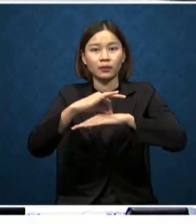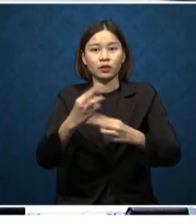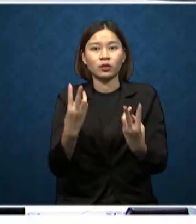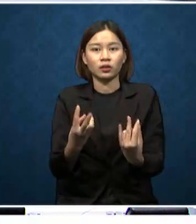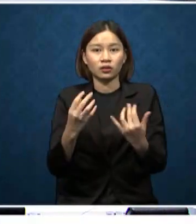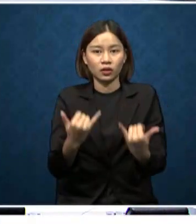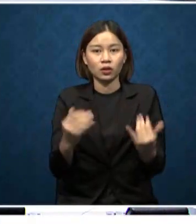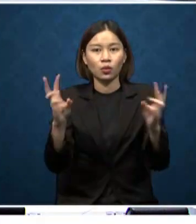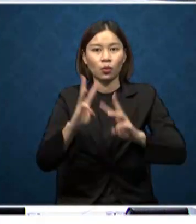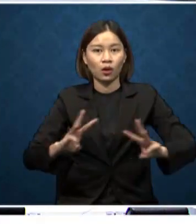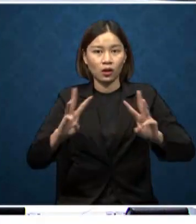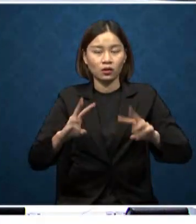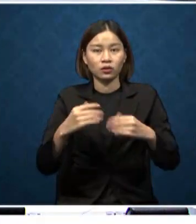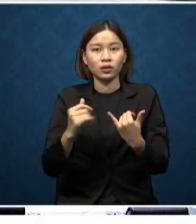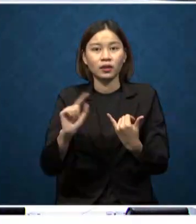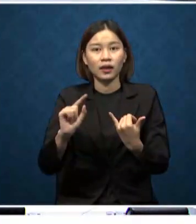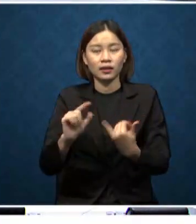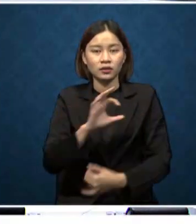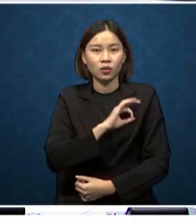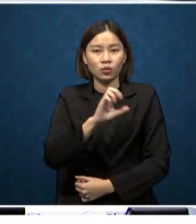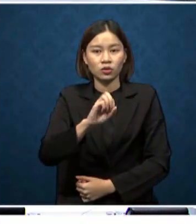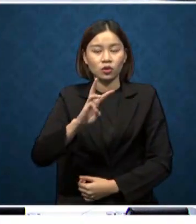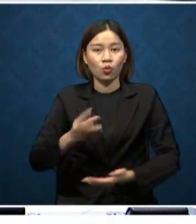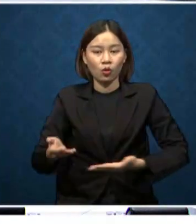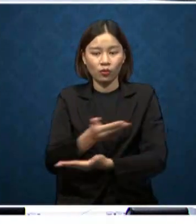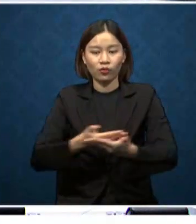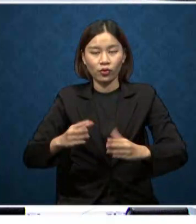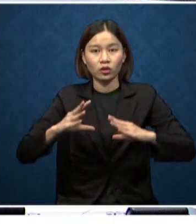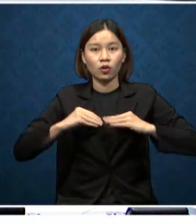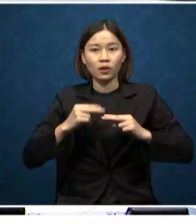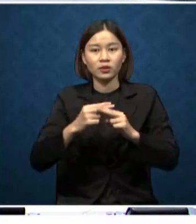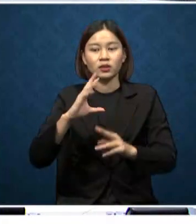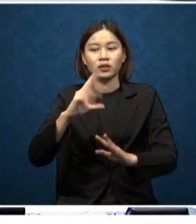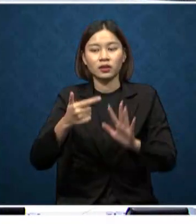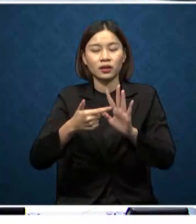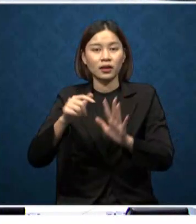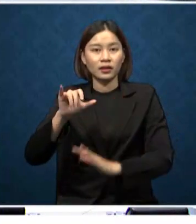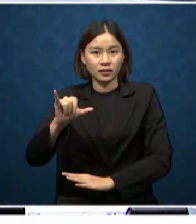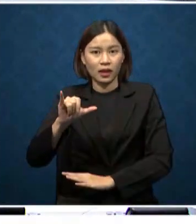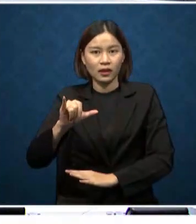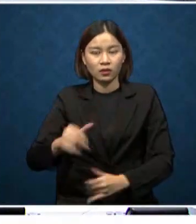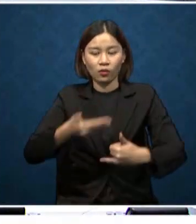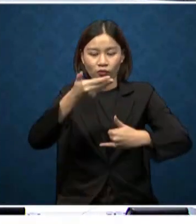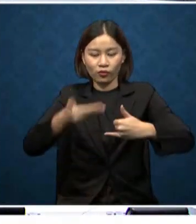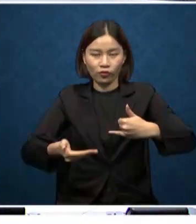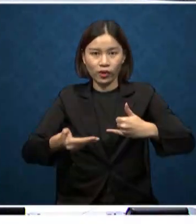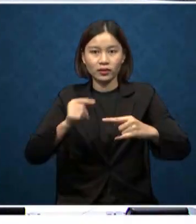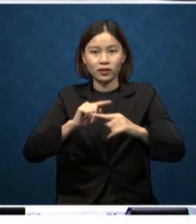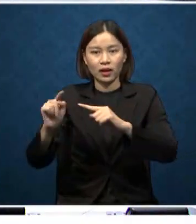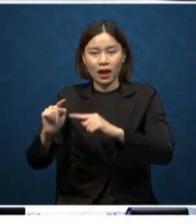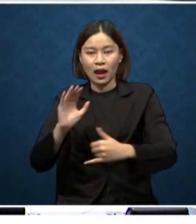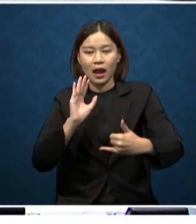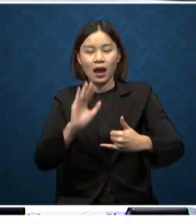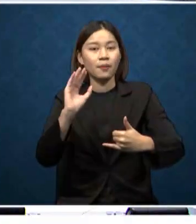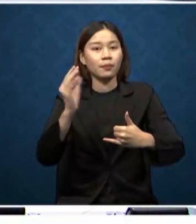งบัดนี้วุฒิสภาได้ให้ความเห็นชอบนายชายนครชัยผู้มีคุณสมบัติและไม่มีลักษณะต้องห้